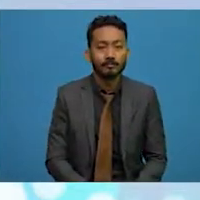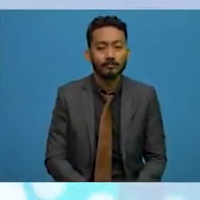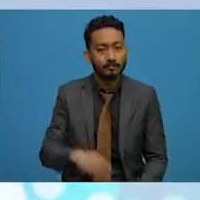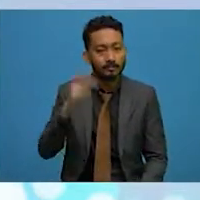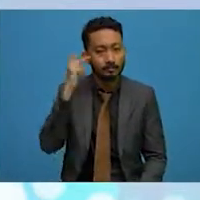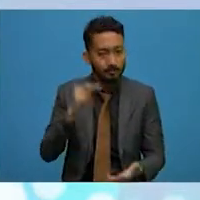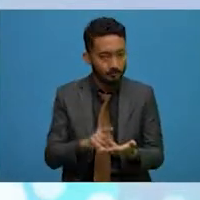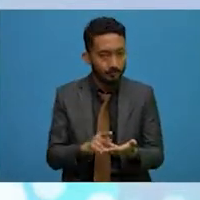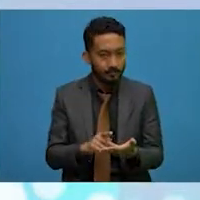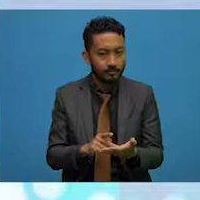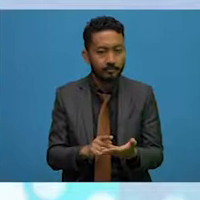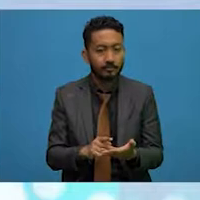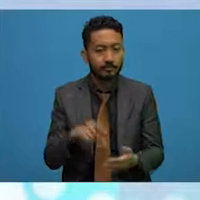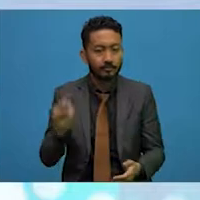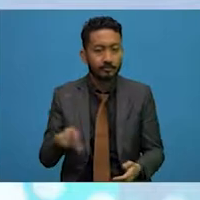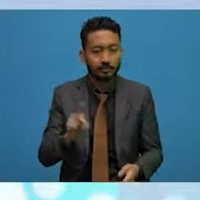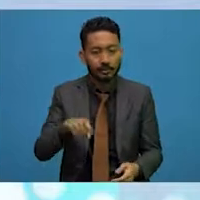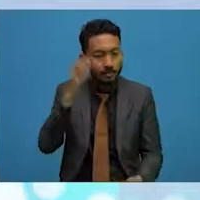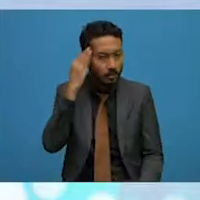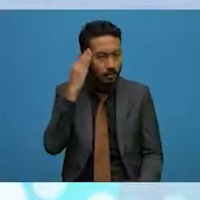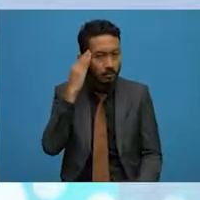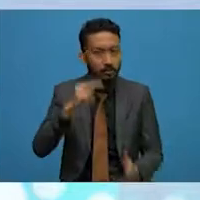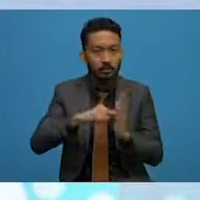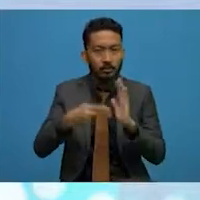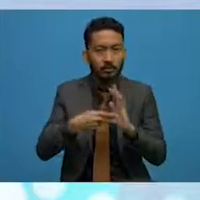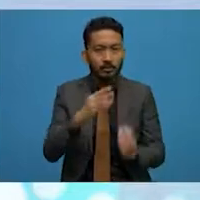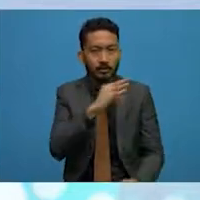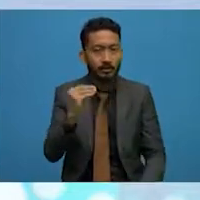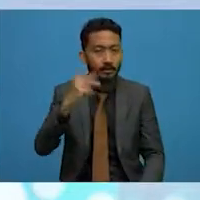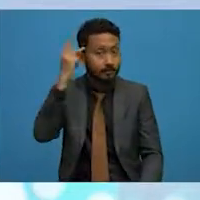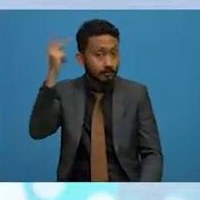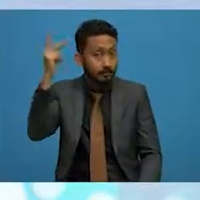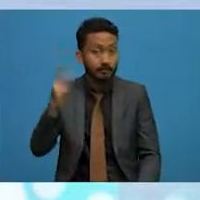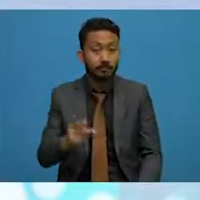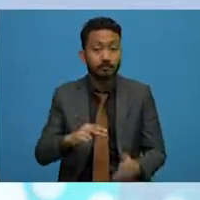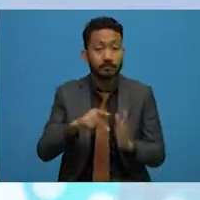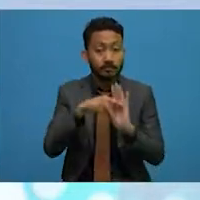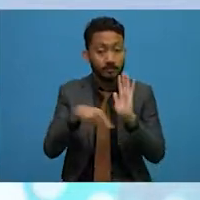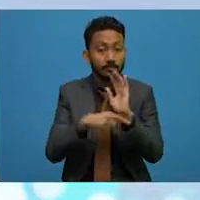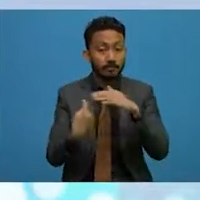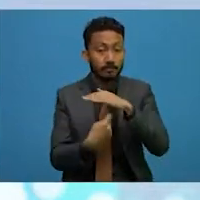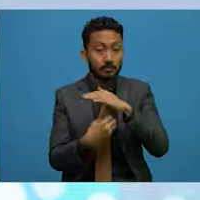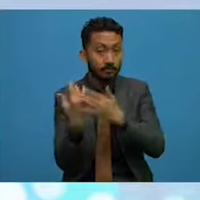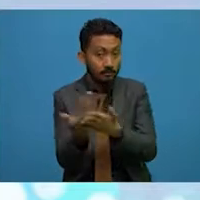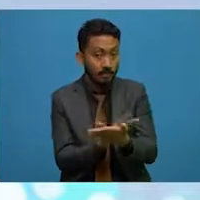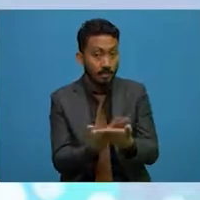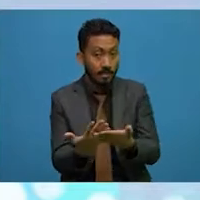Sebagai pengenalan, pelajar harus mengetahui maksud dan konsep prinsip asas multimedia.